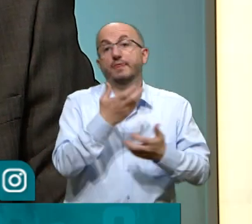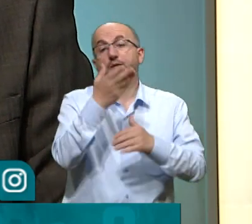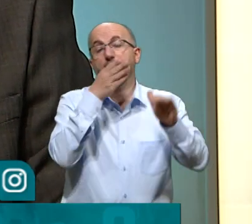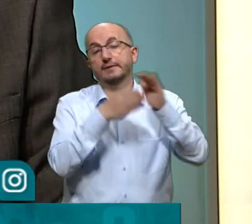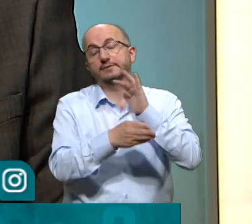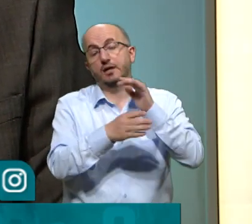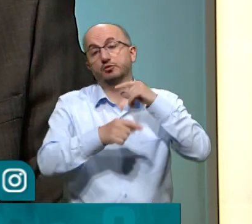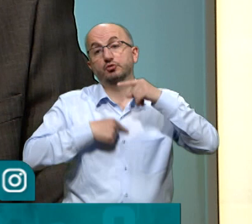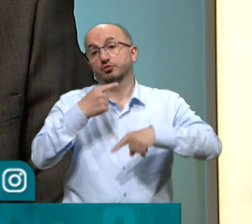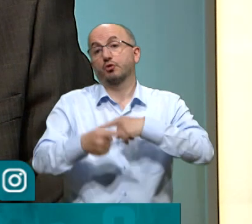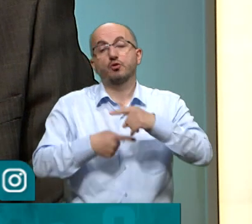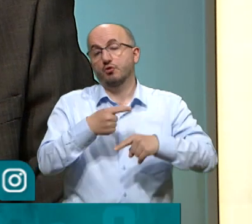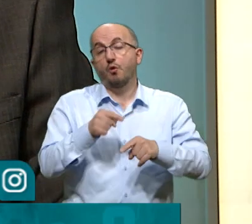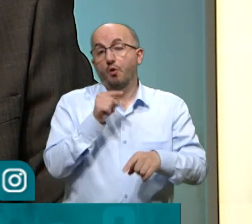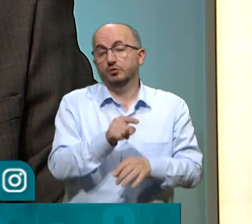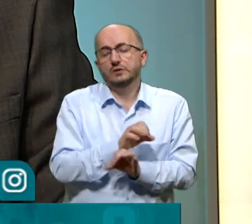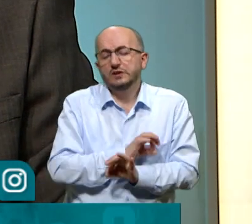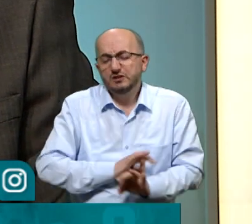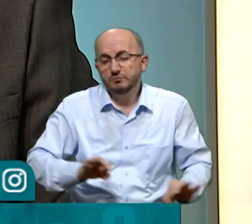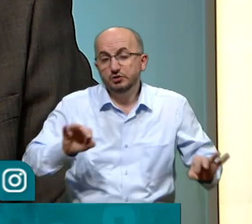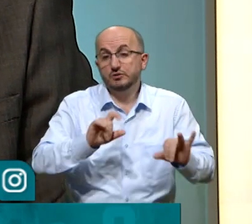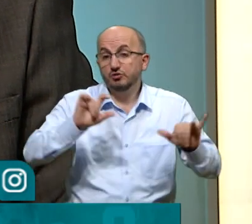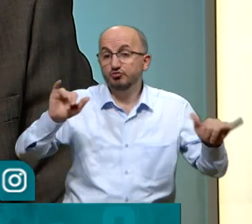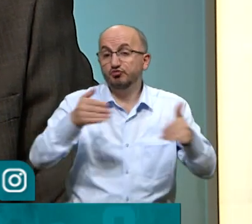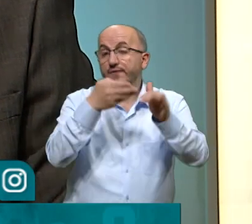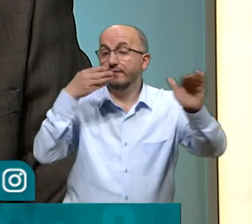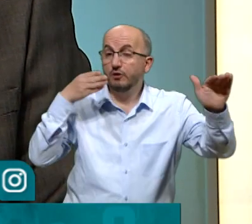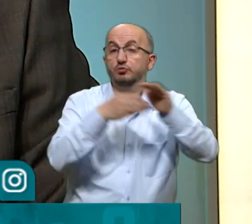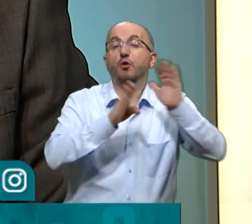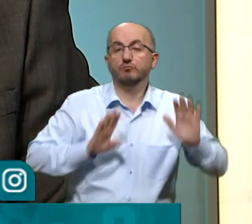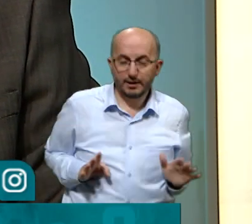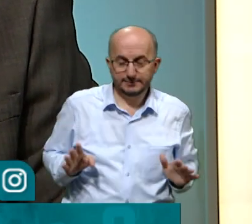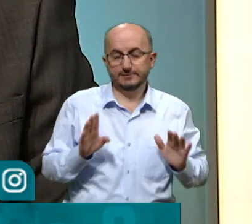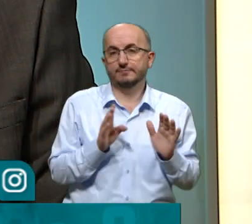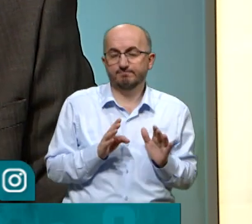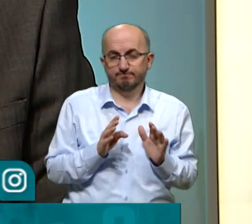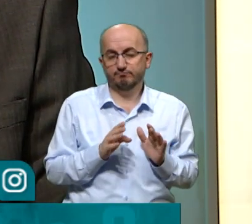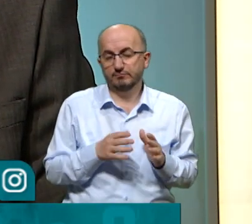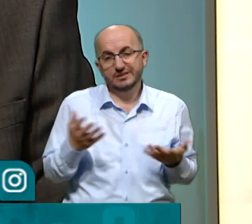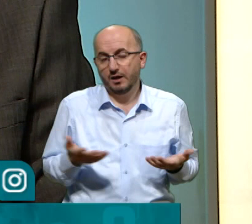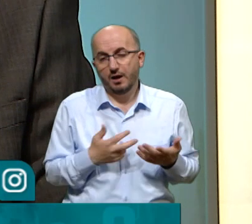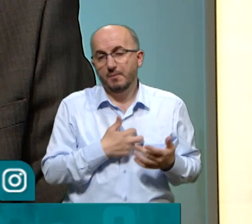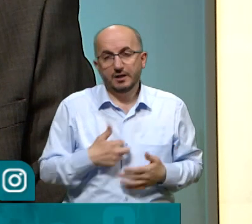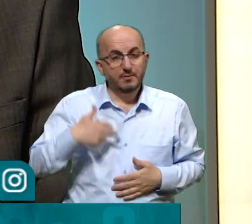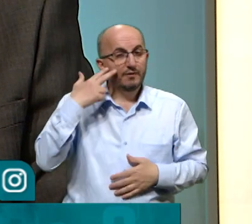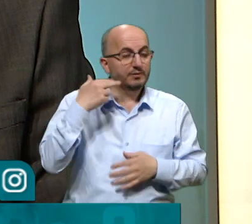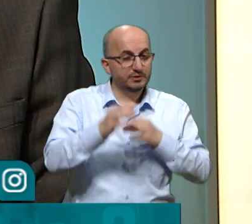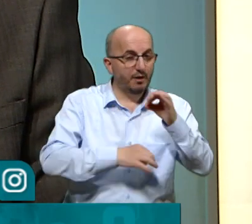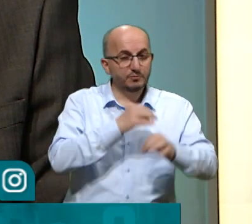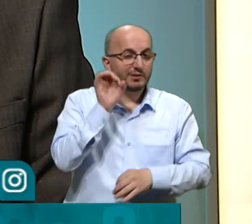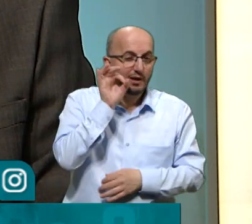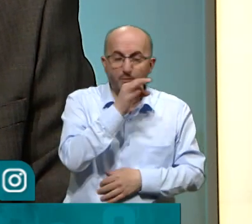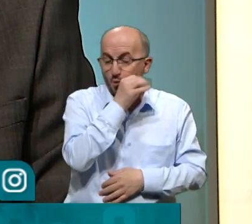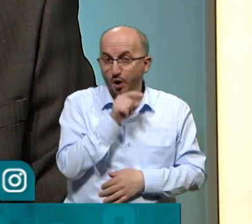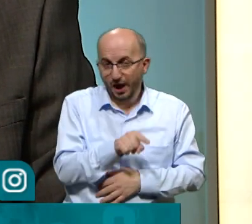gider yani soyu onu hiçbir şekilde Cennetten Ne Yapmaz cennete sokmaz mesela Ebu Leheb peygamberimizin amcası